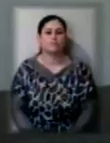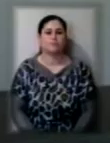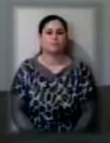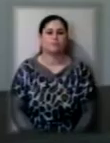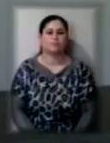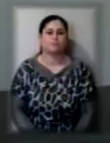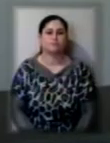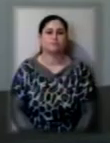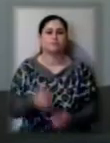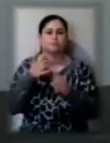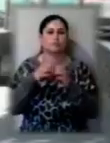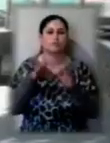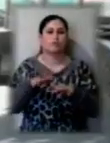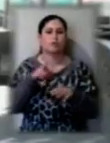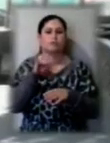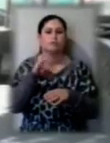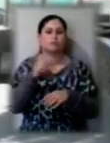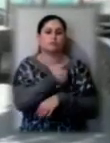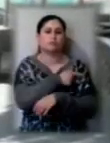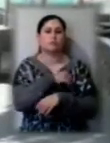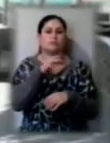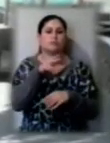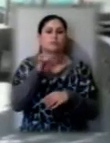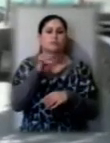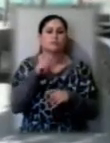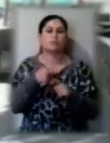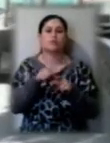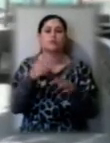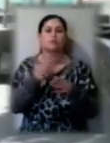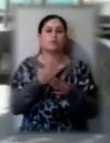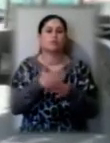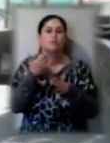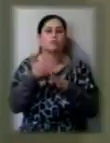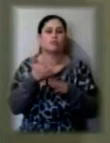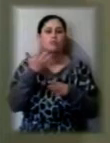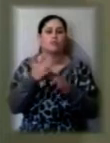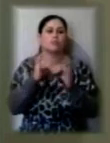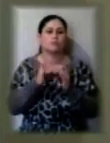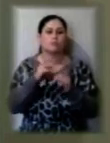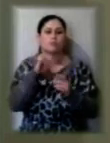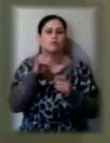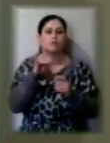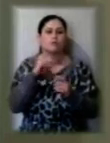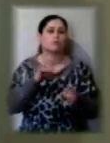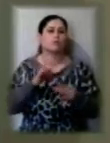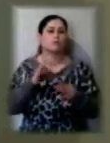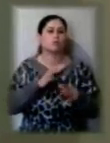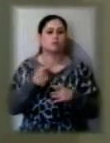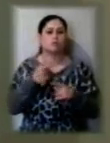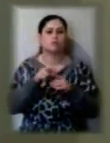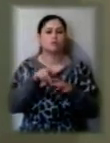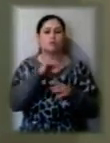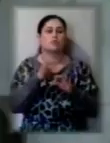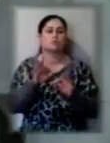Херсонська міська клінічна лікарня імені Тропіних. На таку допомогу виділено 5 ліжок у нефрологічному відділенні, розказує заступник головного лікаря